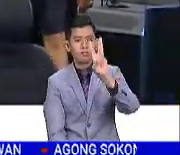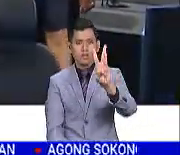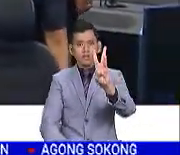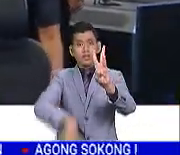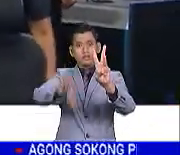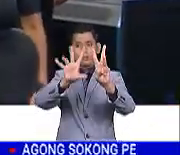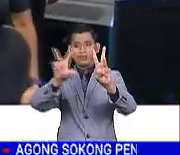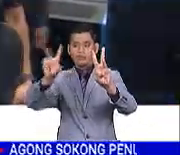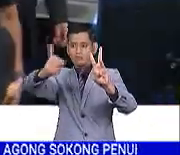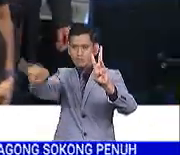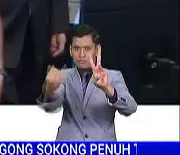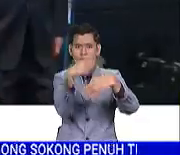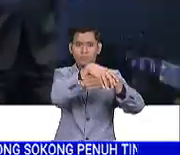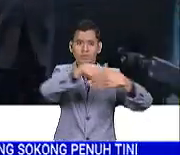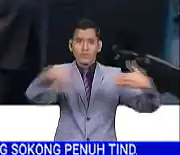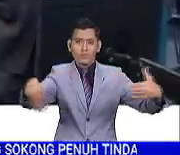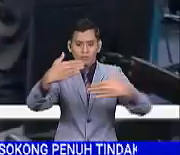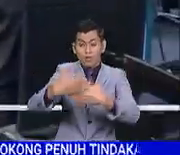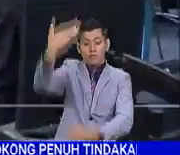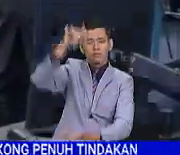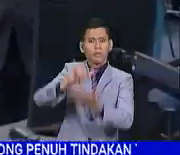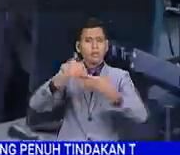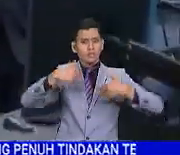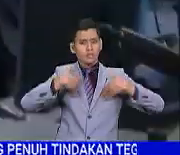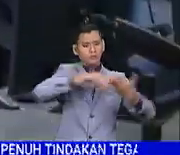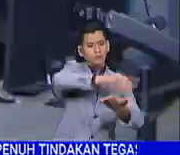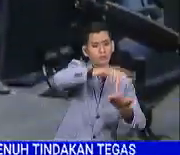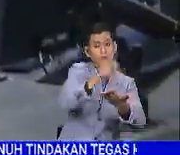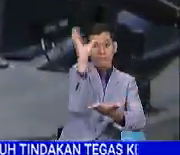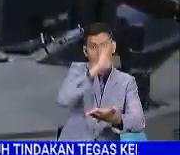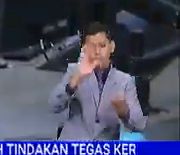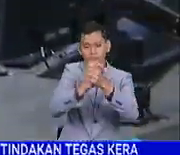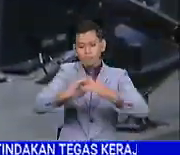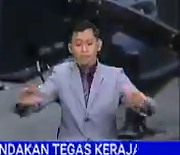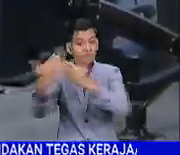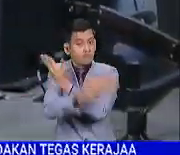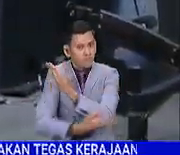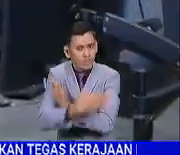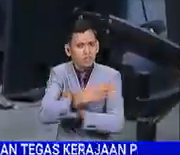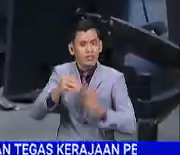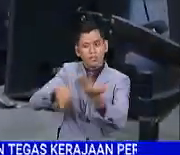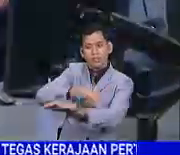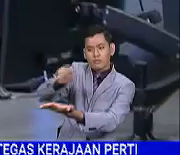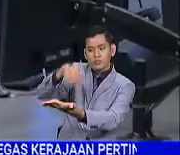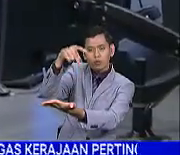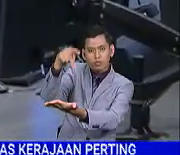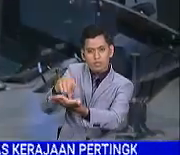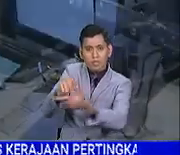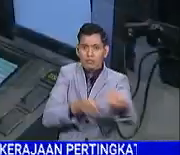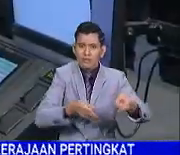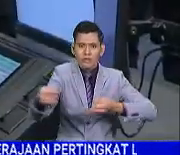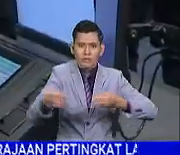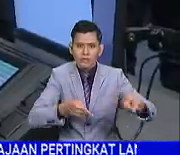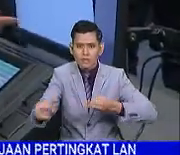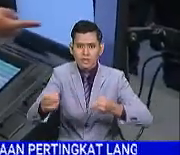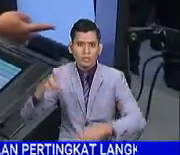RM650.3 juta. Bangunan berbentuk seperti wow itu turut menempatkan Pusat Mencari dan Menyelamat Negara dan Pusat Koordinasi Pengurusan